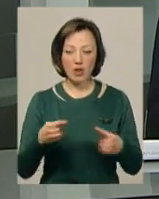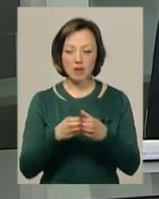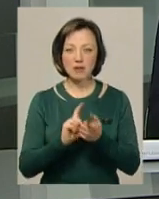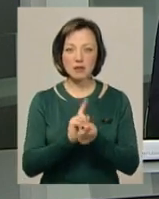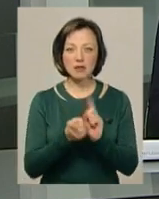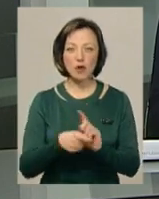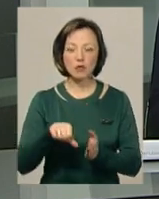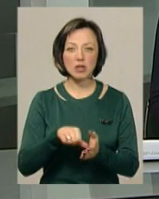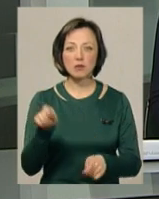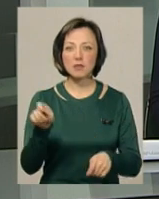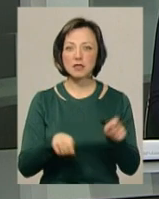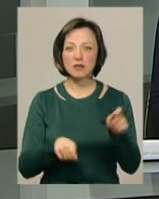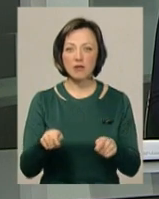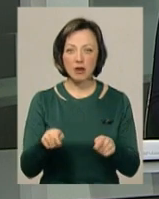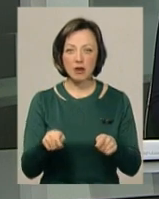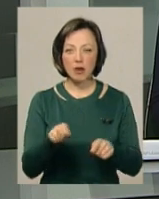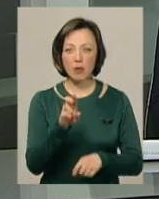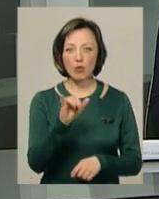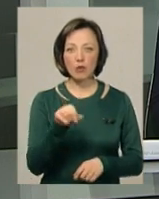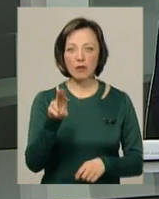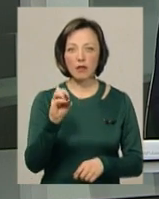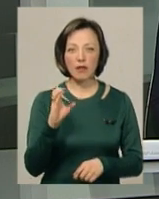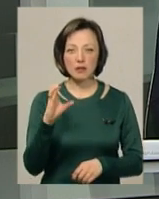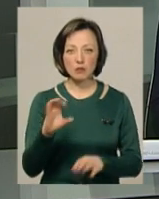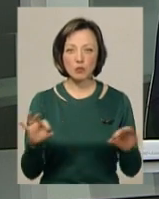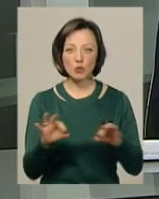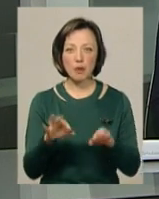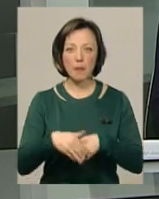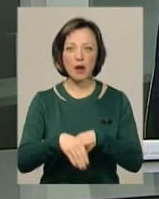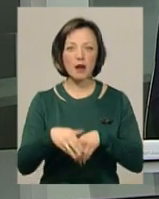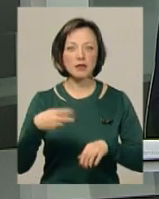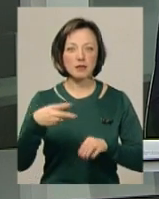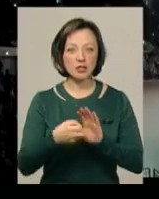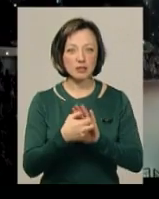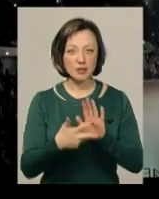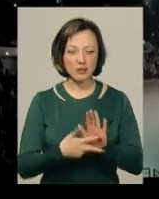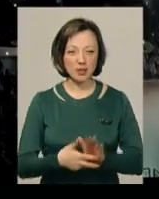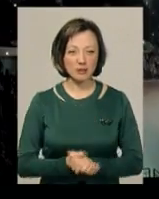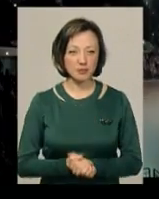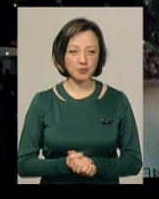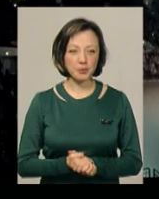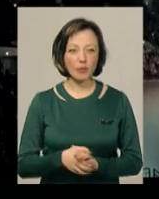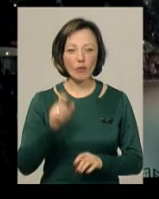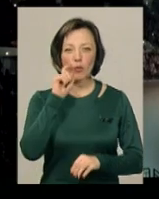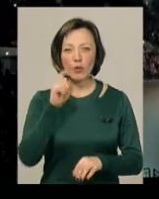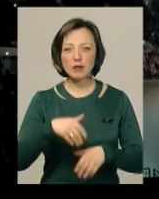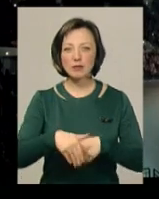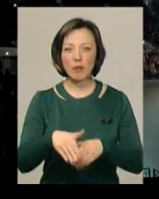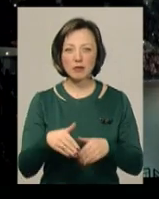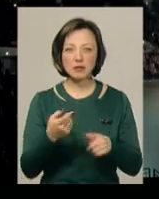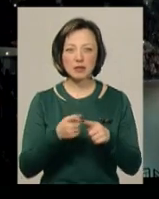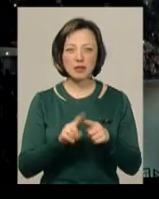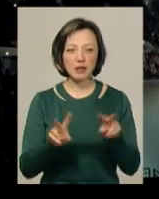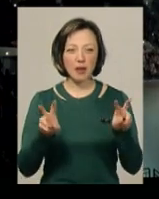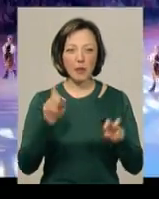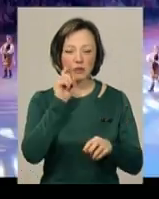став учасником фестивалю «Bundes Music Parade 2018». «Український марш» – попері на українські теми